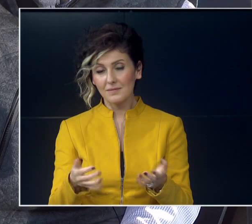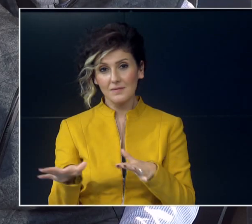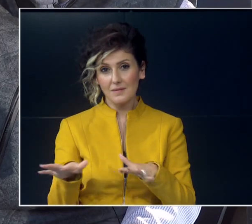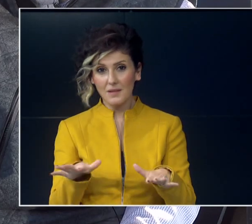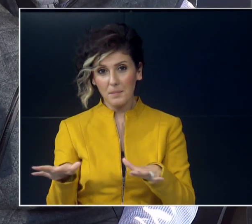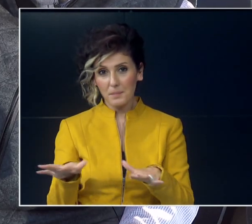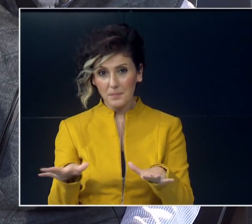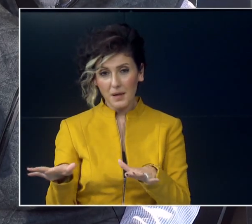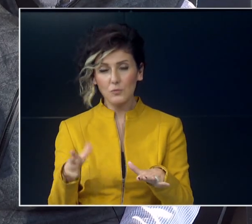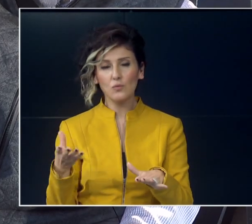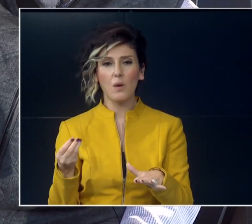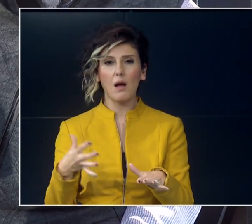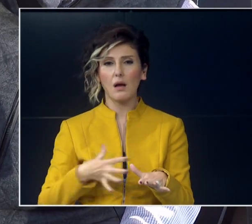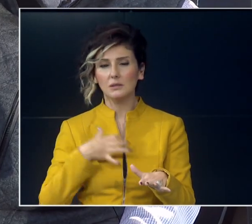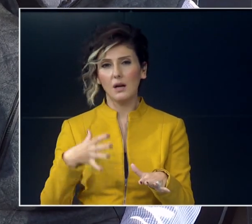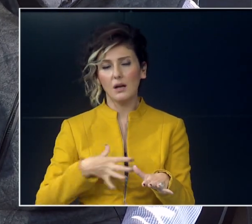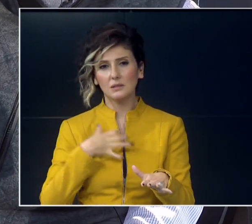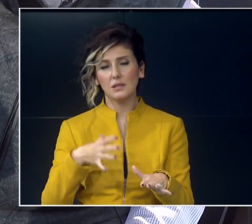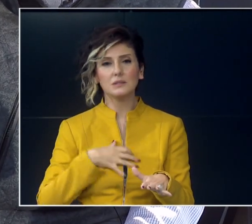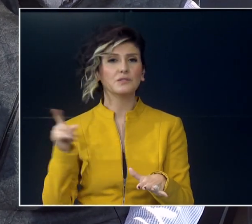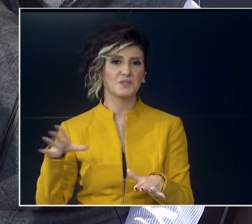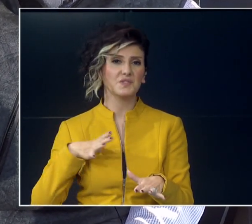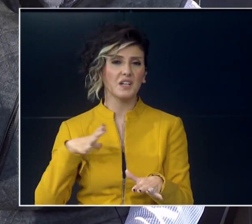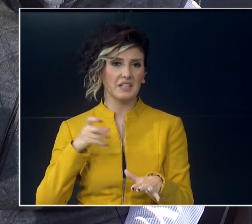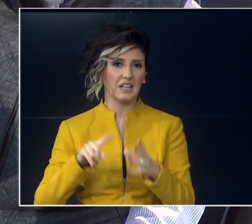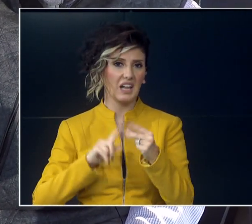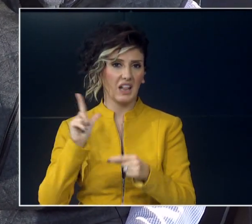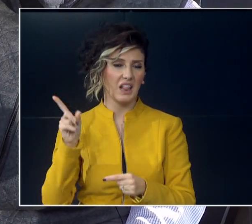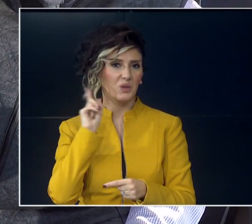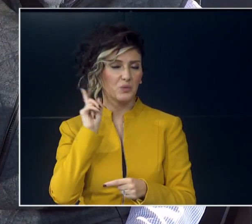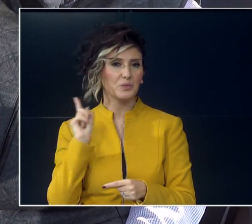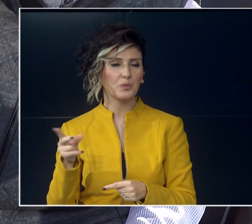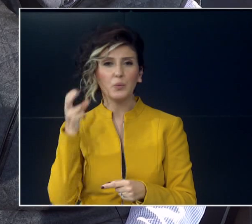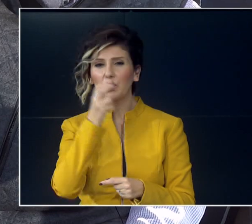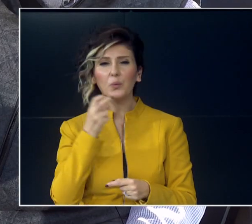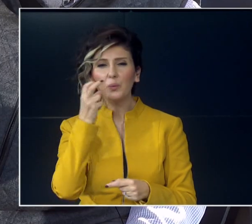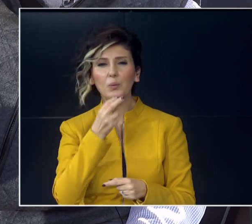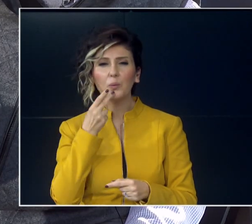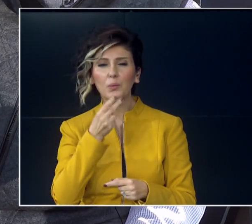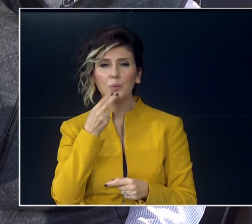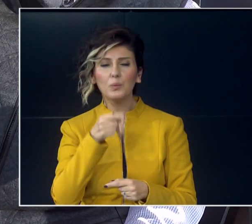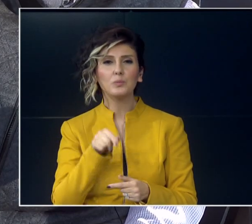depremlerden çok acı çeken bir ildir. Bütün türküler